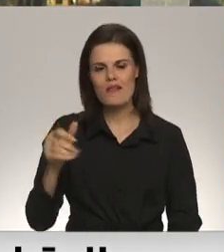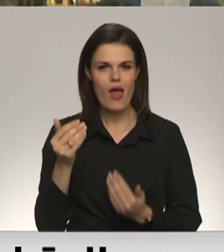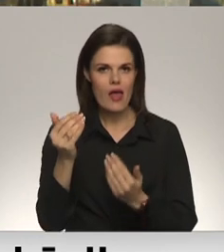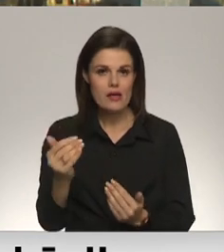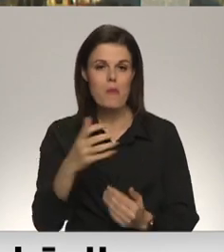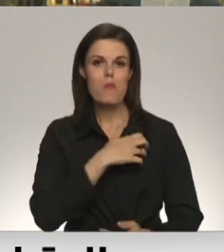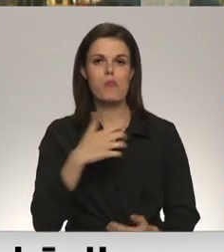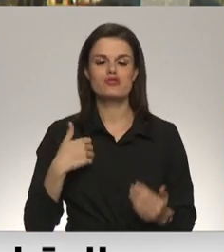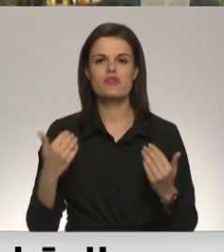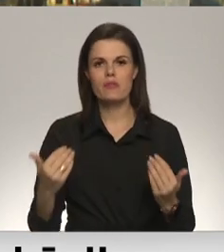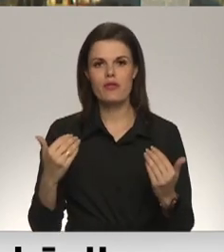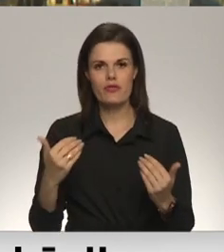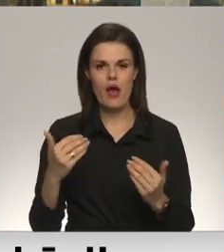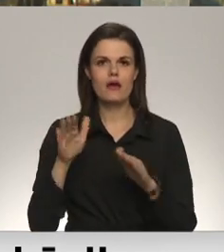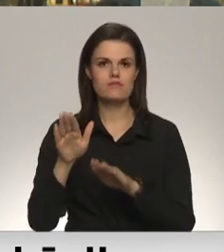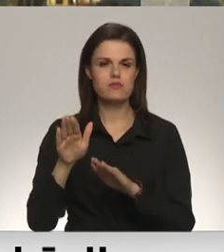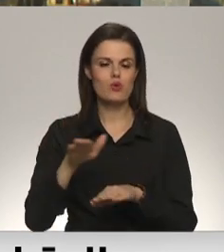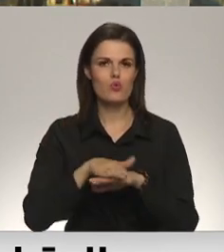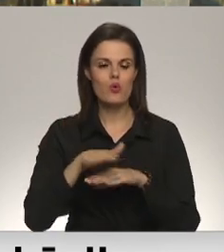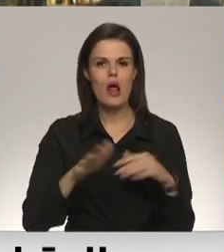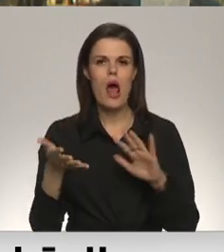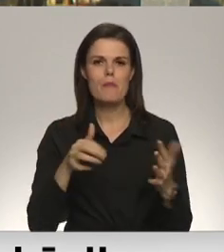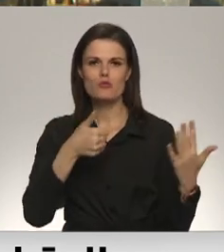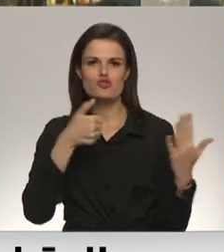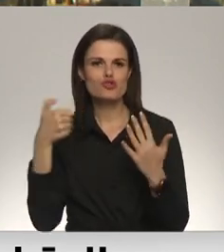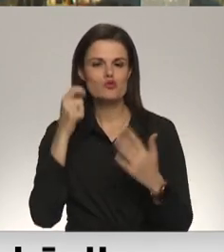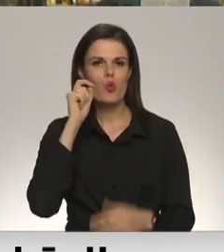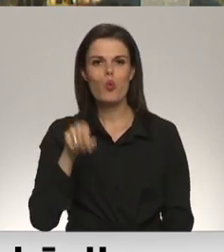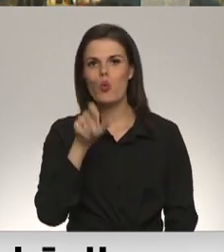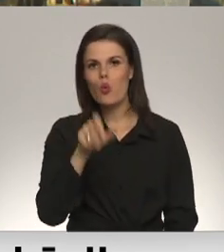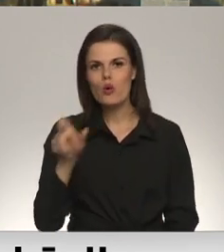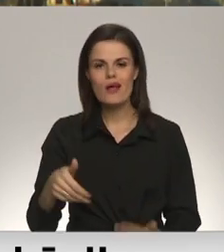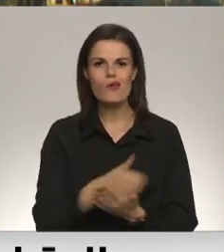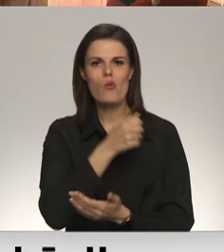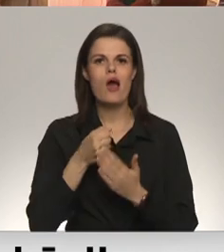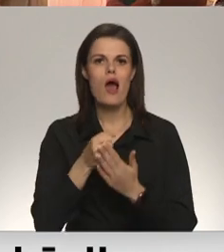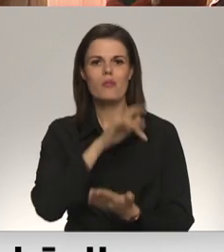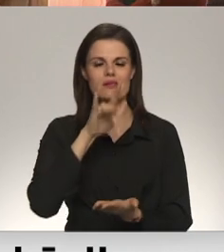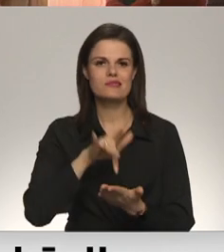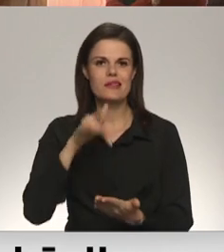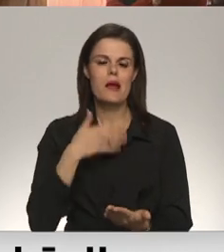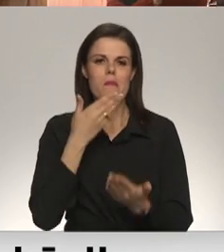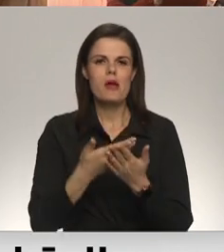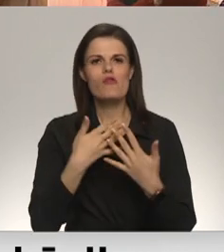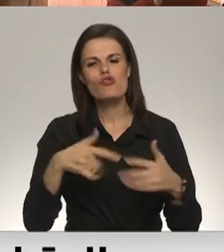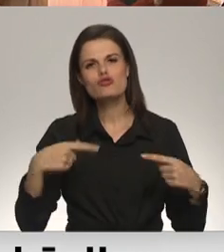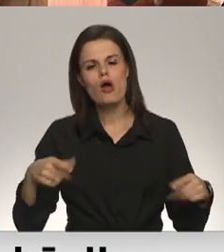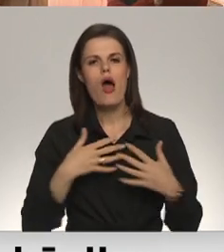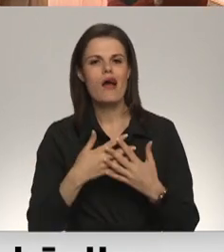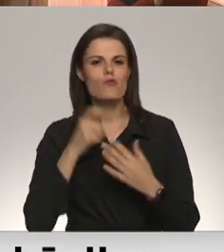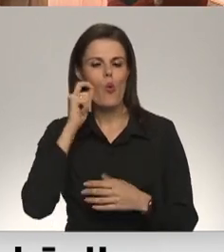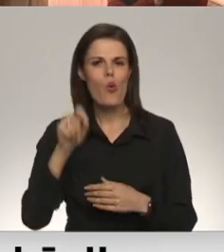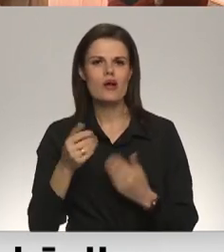Pašvaldībā pašlaik patvērumu atraduši ap 600 Ukrainas iedzīvotāju. Jaunajā atbalsta centrā tiek piedāvātas aktivitātes